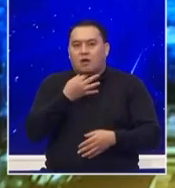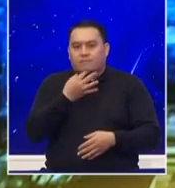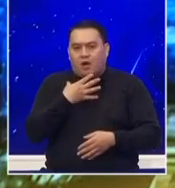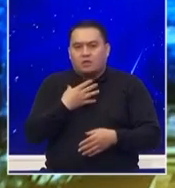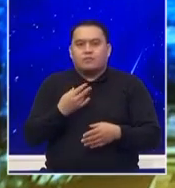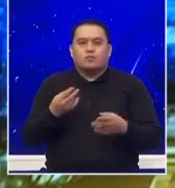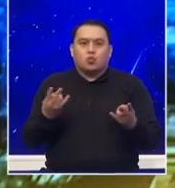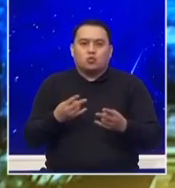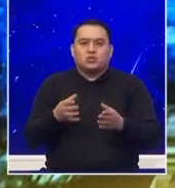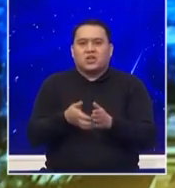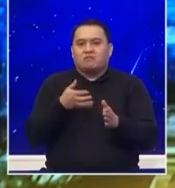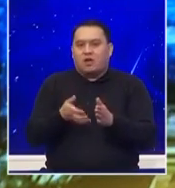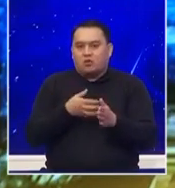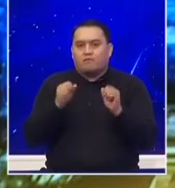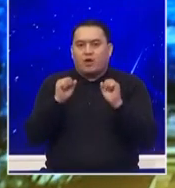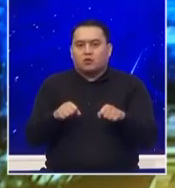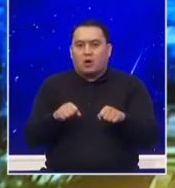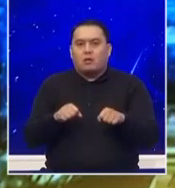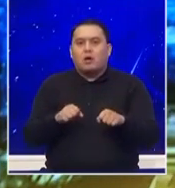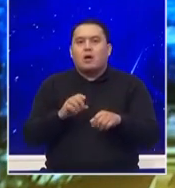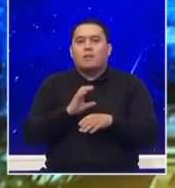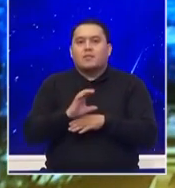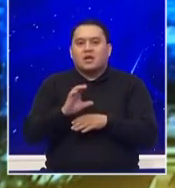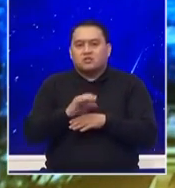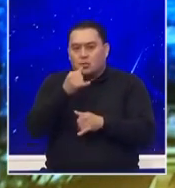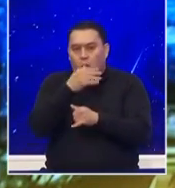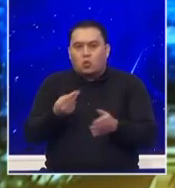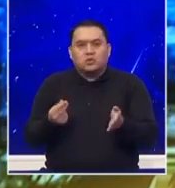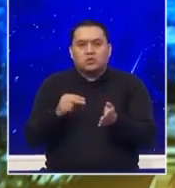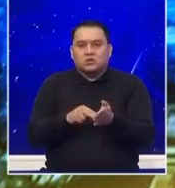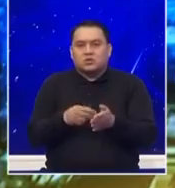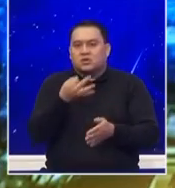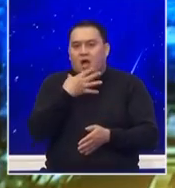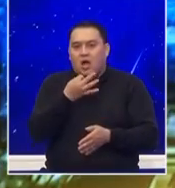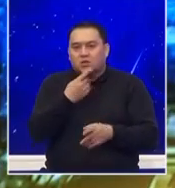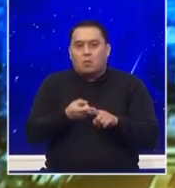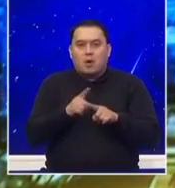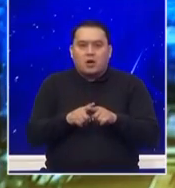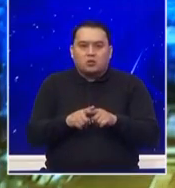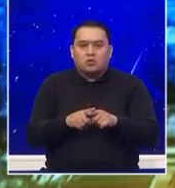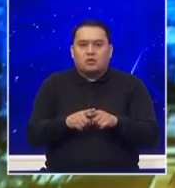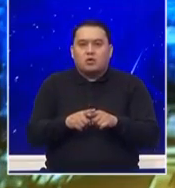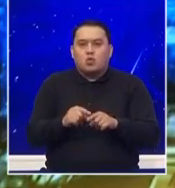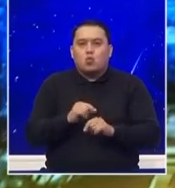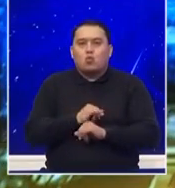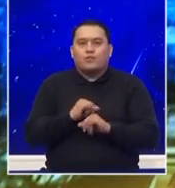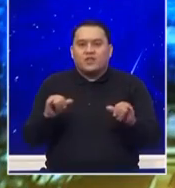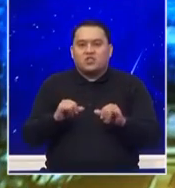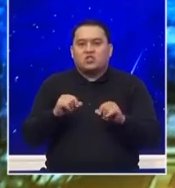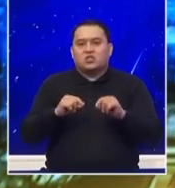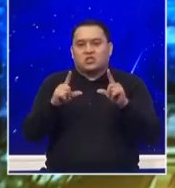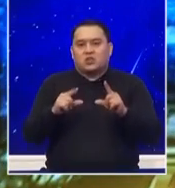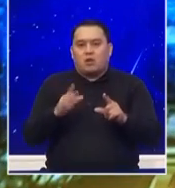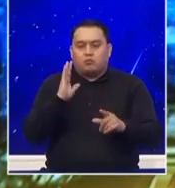может привести к его дефициту. Производители убеждают, что не смогут удержать цены на яйцо, поэтому они неминуемо вырастут. В чем